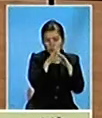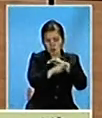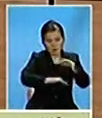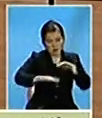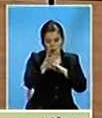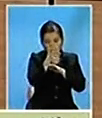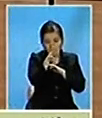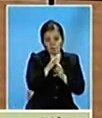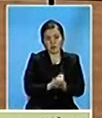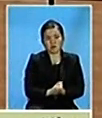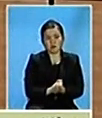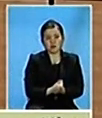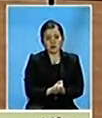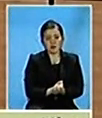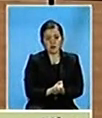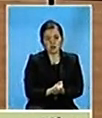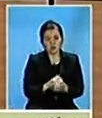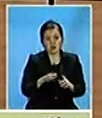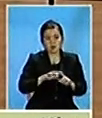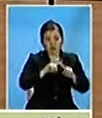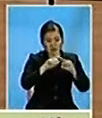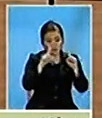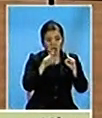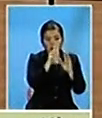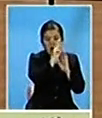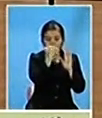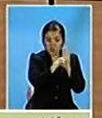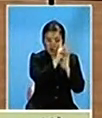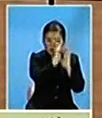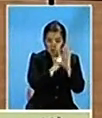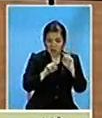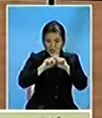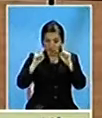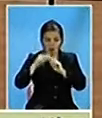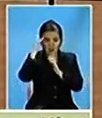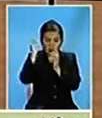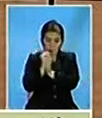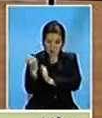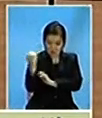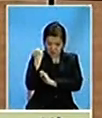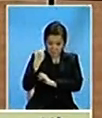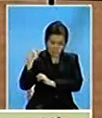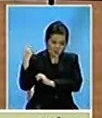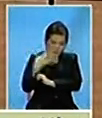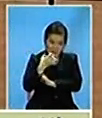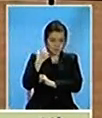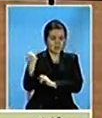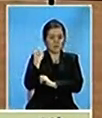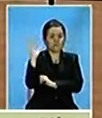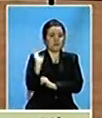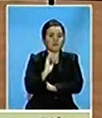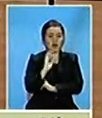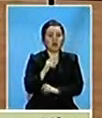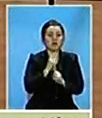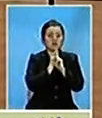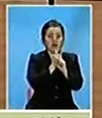ต้องกระทำการด้วยการรุนแรงเพราะว่าการดำเนินการทางกฎหมายก็ต้องปฏิบัติตามกฎหมายและระเบียบแบบแผนศ